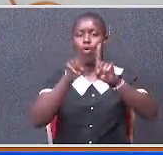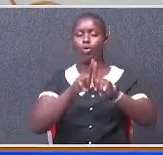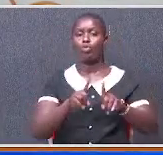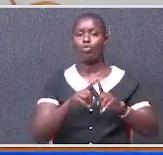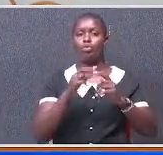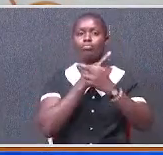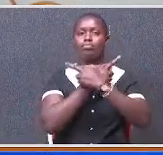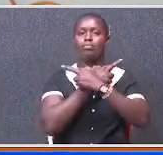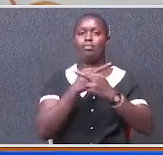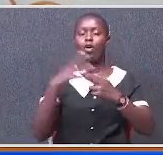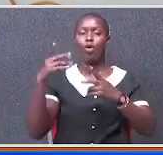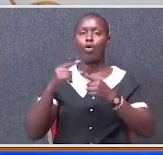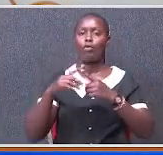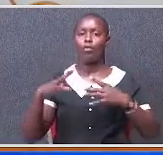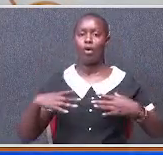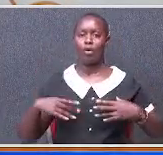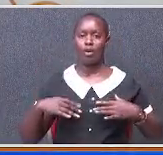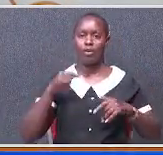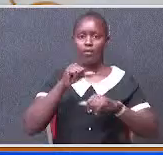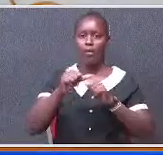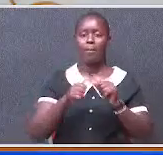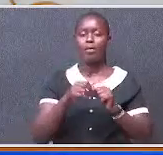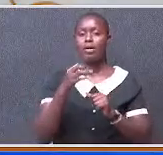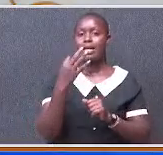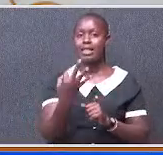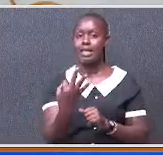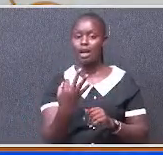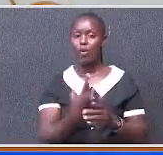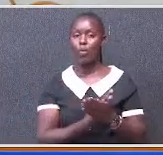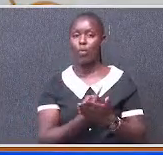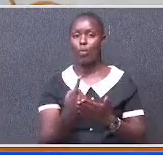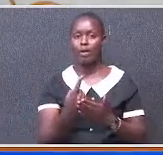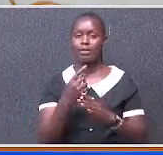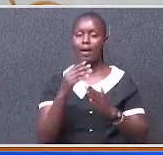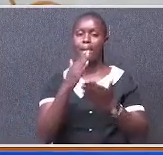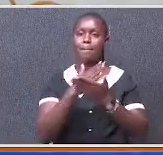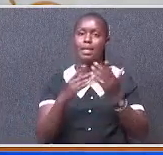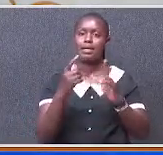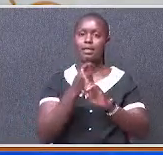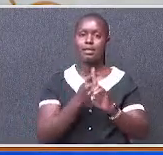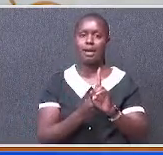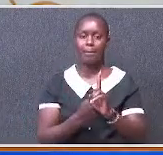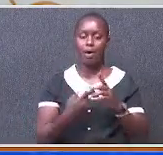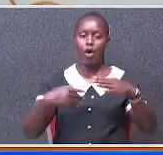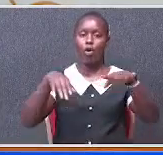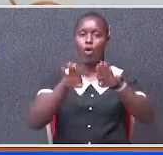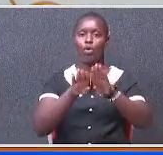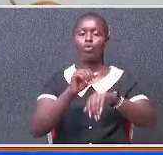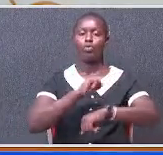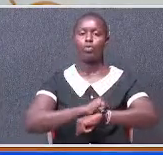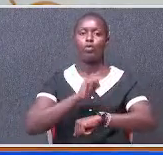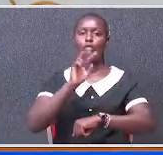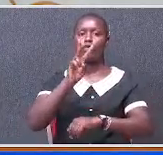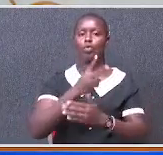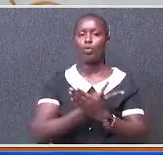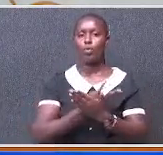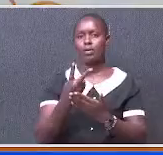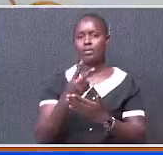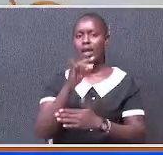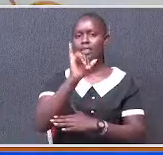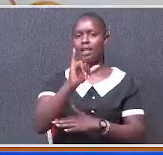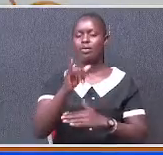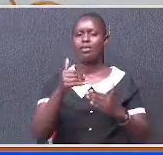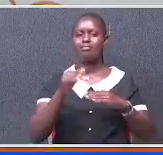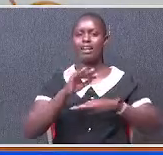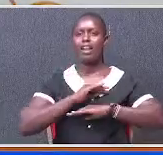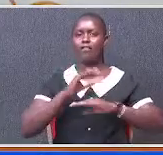mapumziko mafupi kwa muda wa siku 3 na labda shule zitakuwa zikifungwa kwa muda wa majuma 2. Ndivyo ilivyokuwa hapa